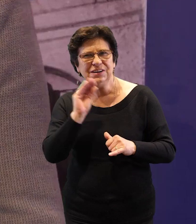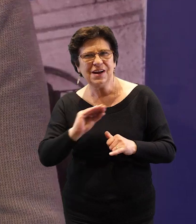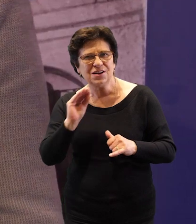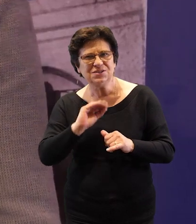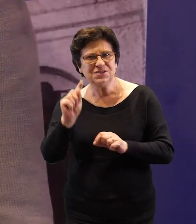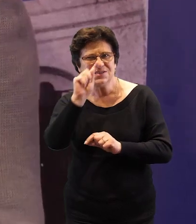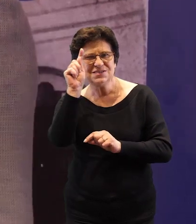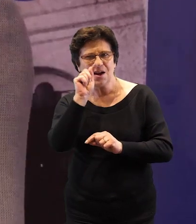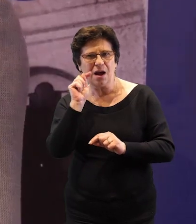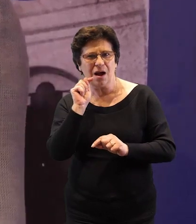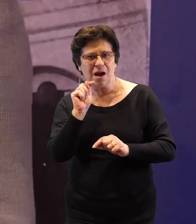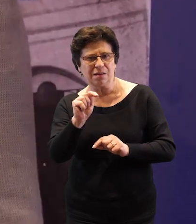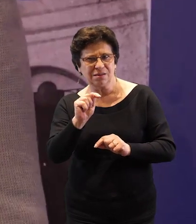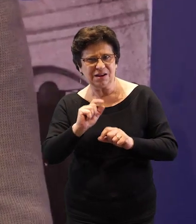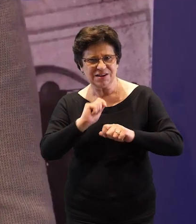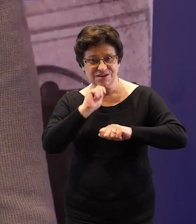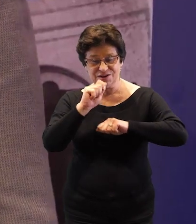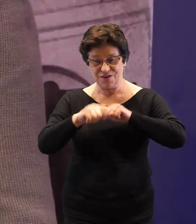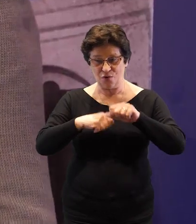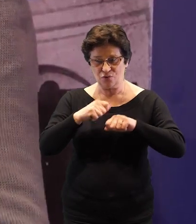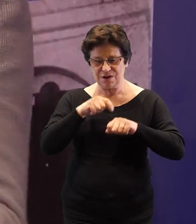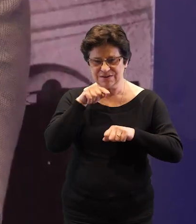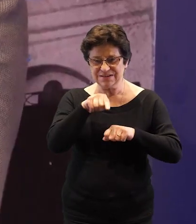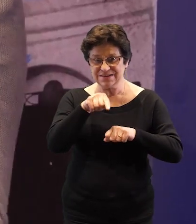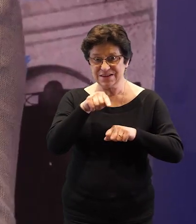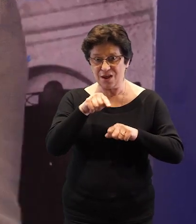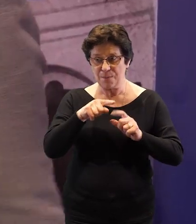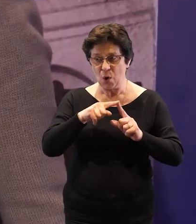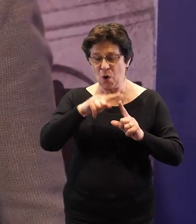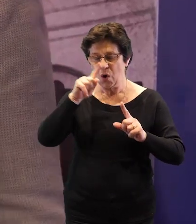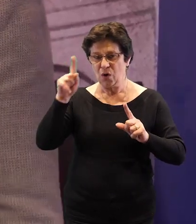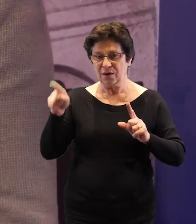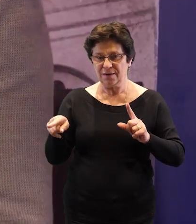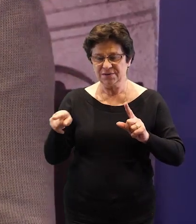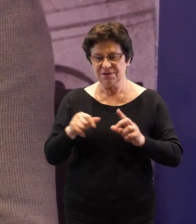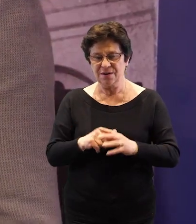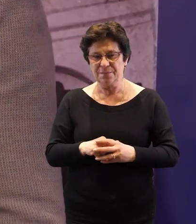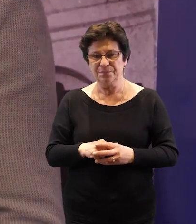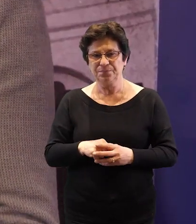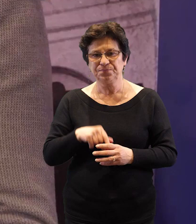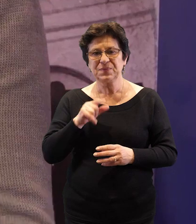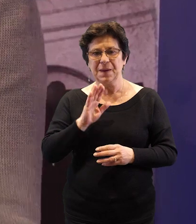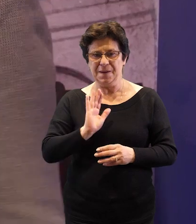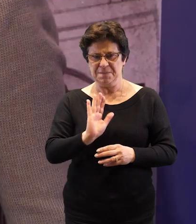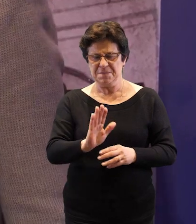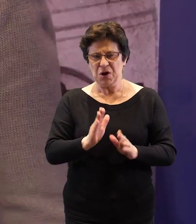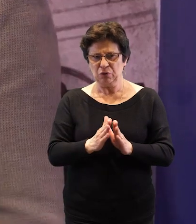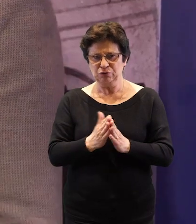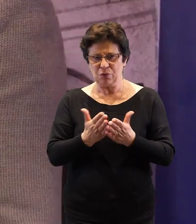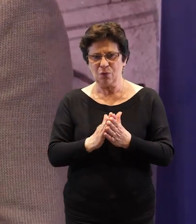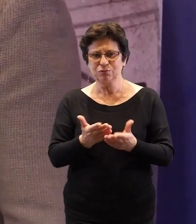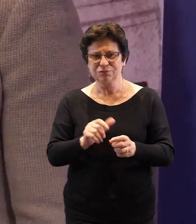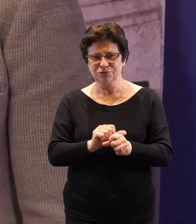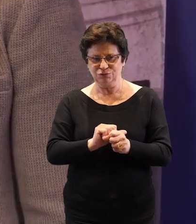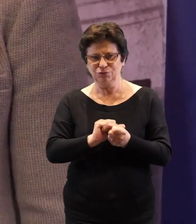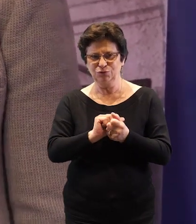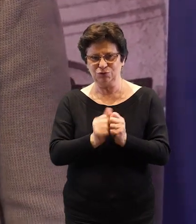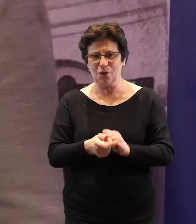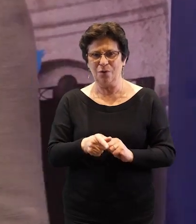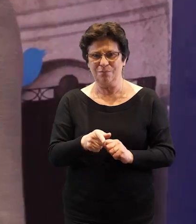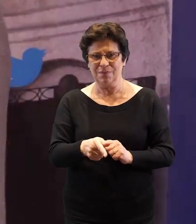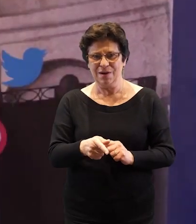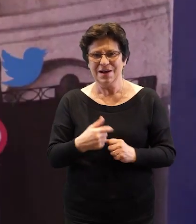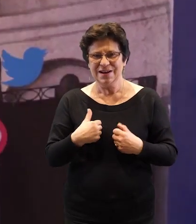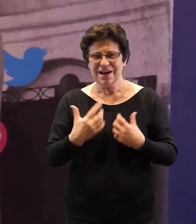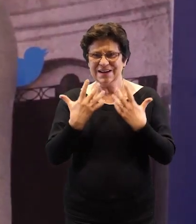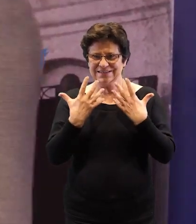zagadek związanych z tym okresem. Jak Państwo widzicie, książki są przed nami i na pewno zechce dziś